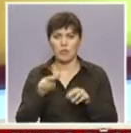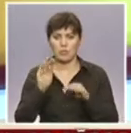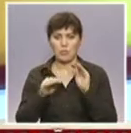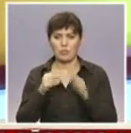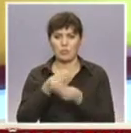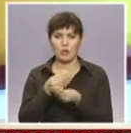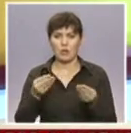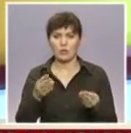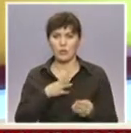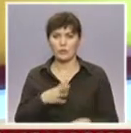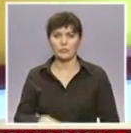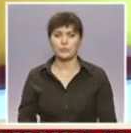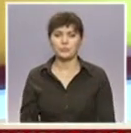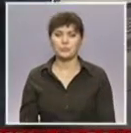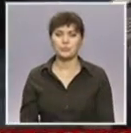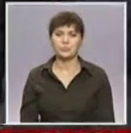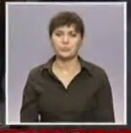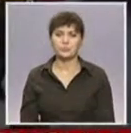карта таратылады.